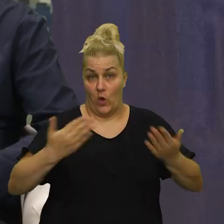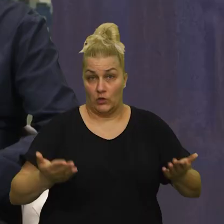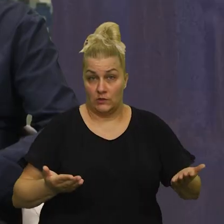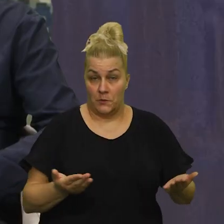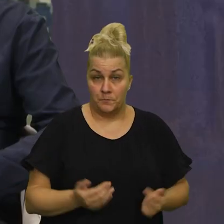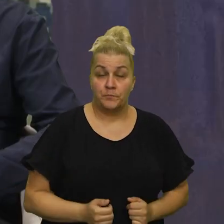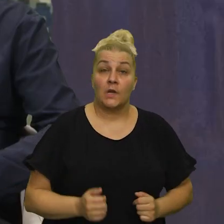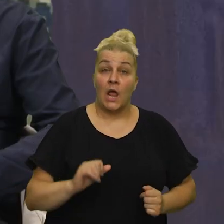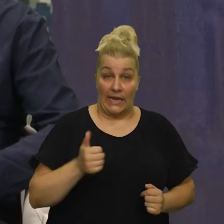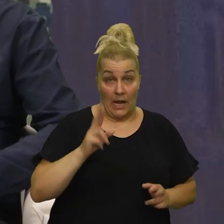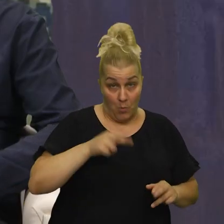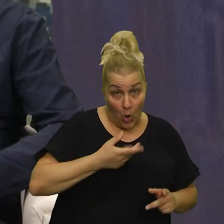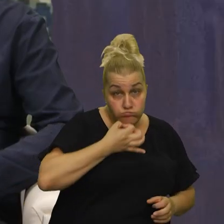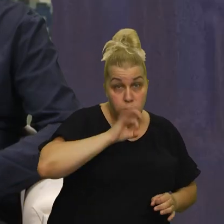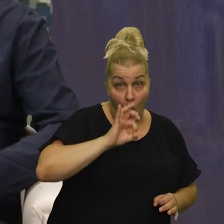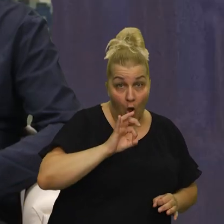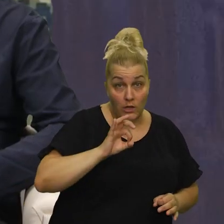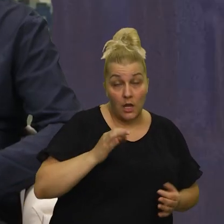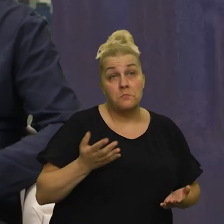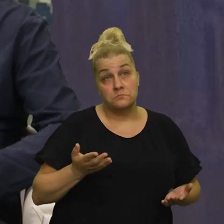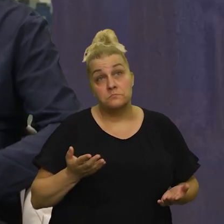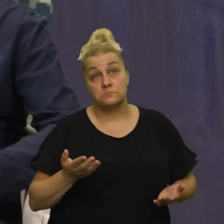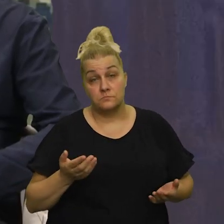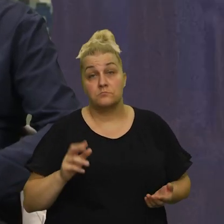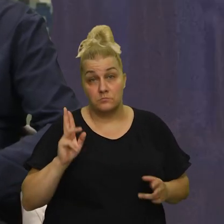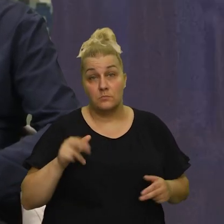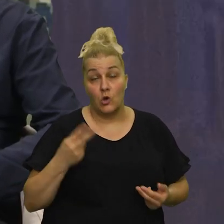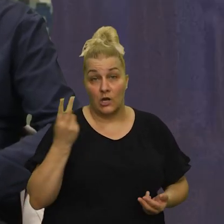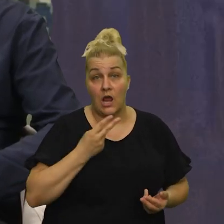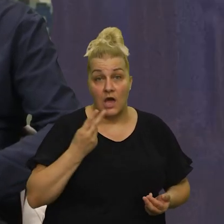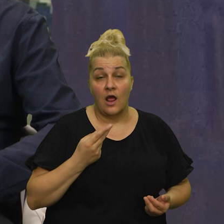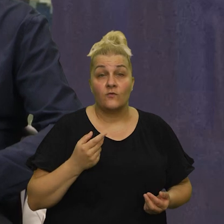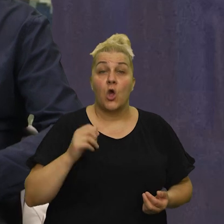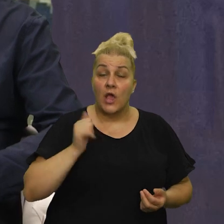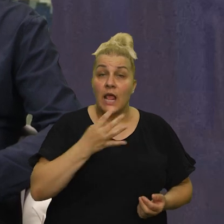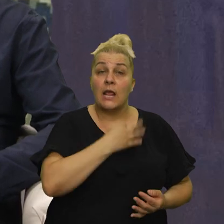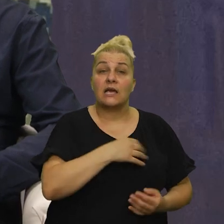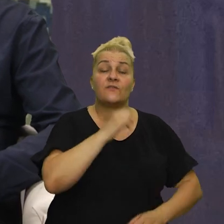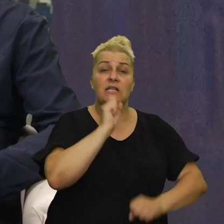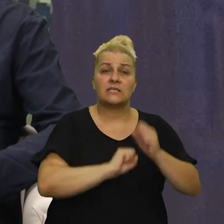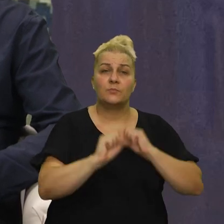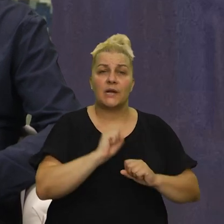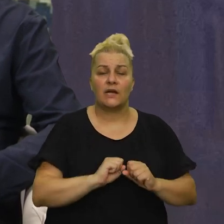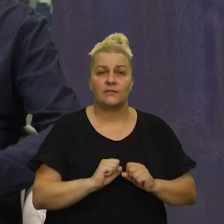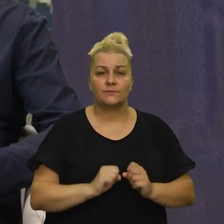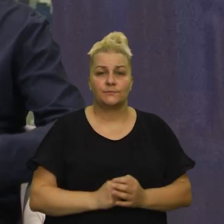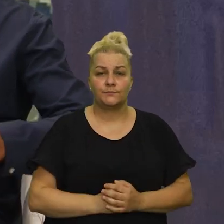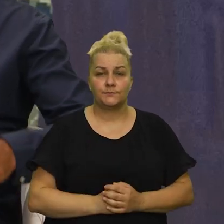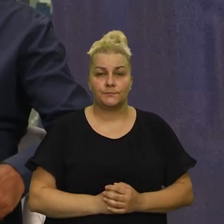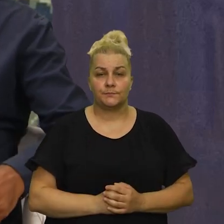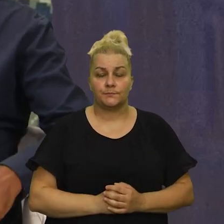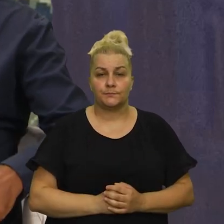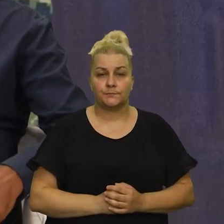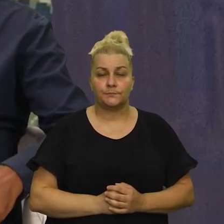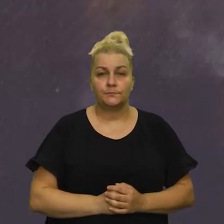Jel se po vama moglo bolje? Jesu li hrvatski branitelji dijelom zbog svoje pasiviziranosti